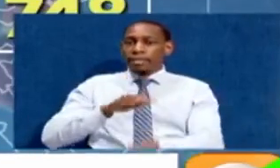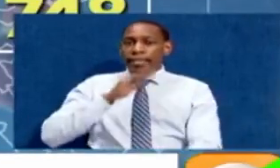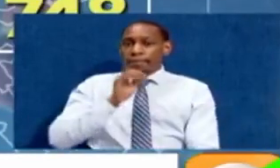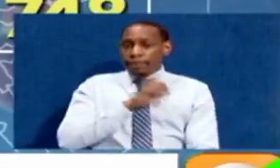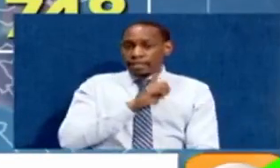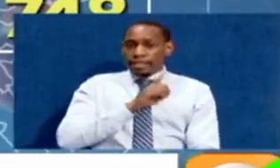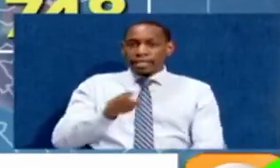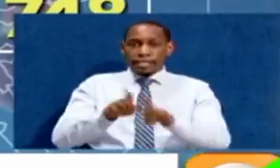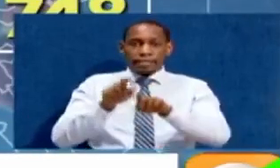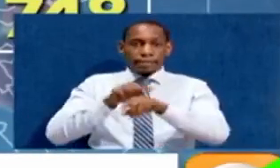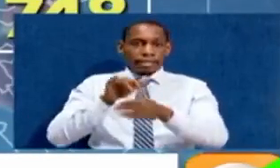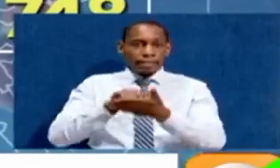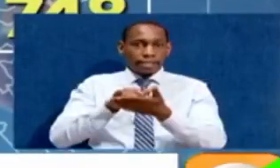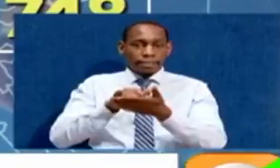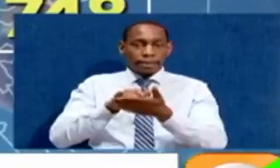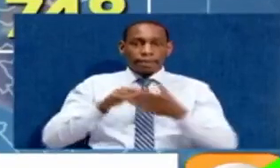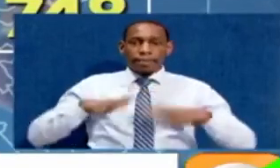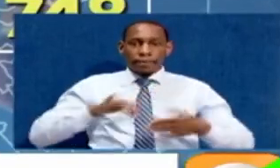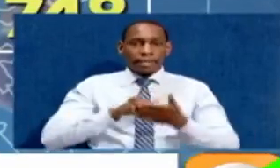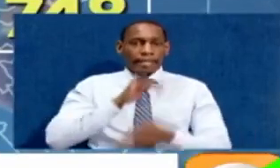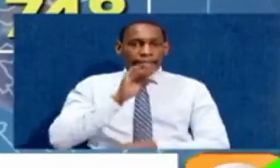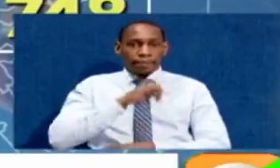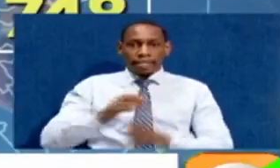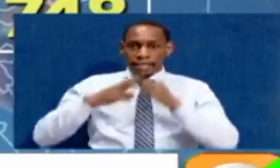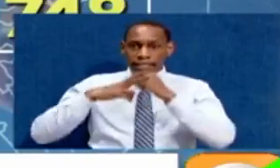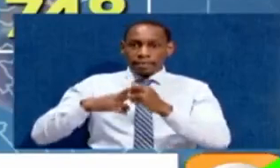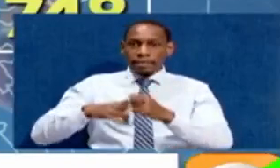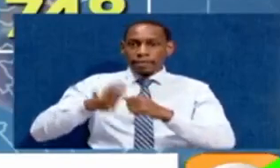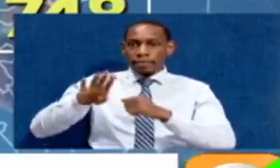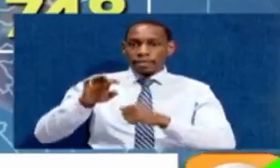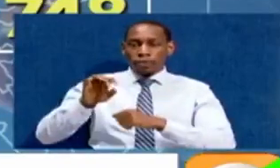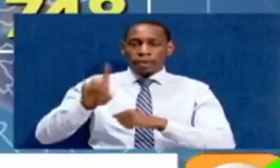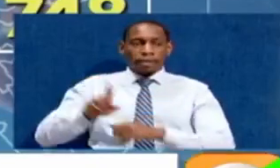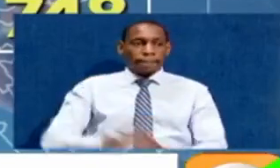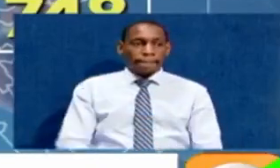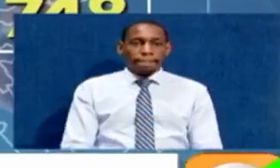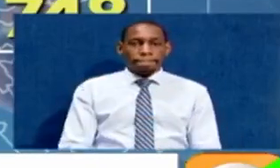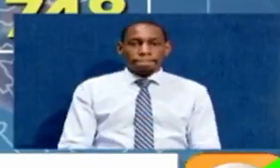kufariki katika muda huo na kupeleka idadi ya vifo kufikia 748.